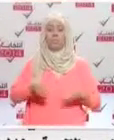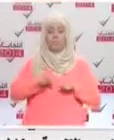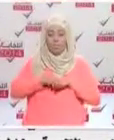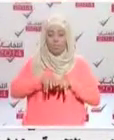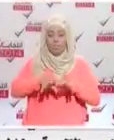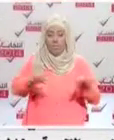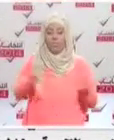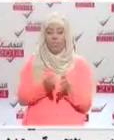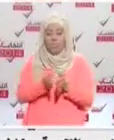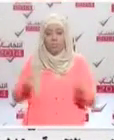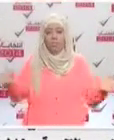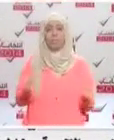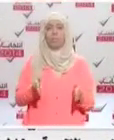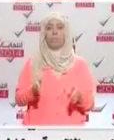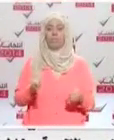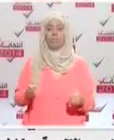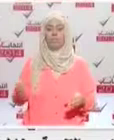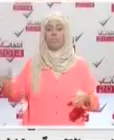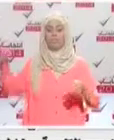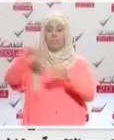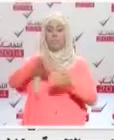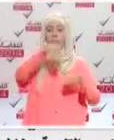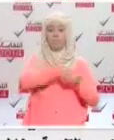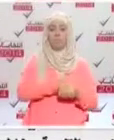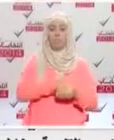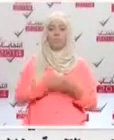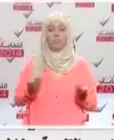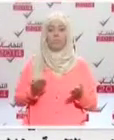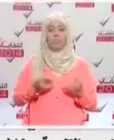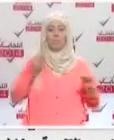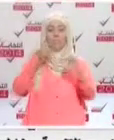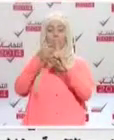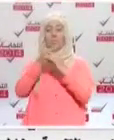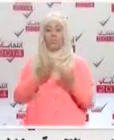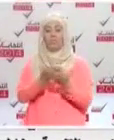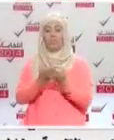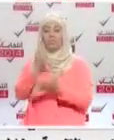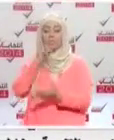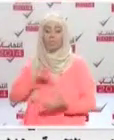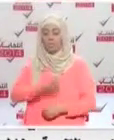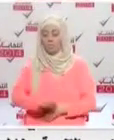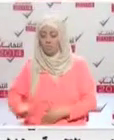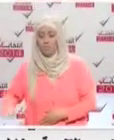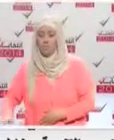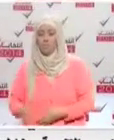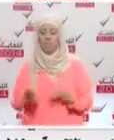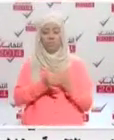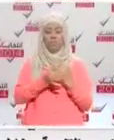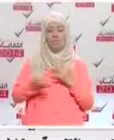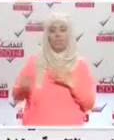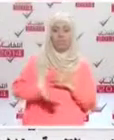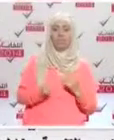نوسع الرقعة من التدخلات متاعي في سبيل هيك المرأة الأرملة اللي تربي في الصغار وما عندهاش باش تاكل، نكون أنا